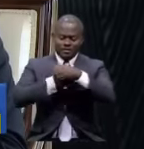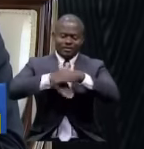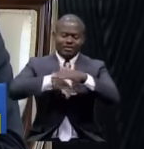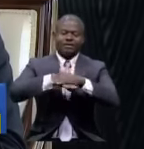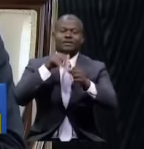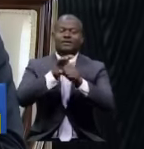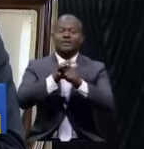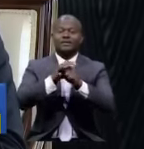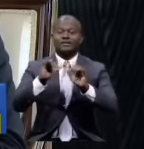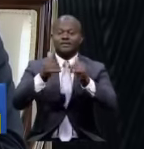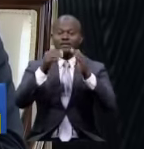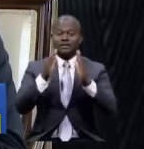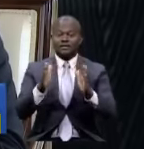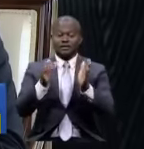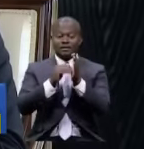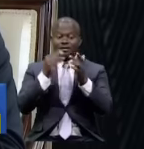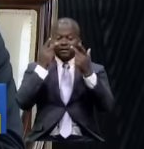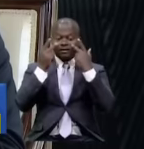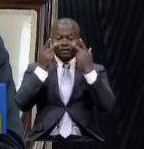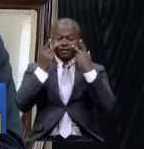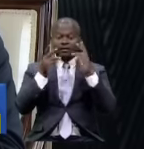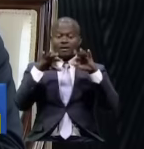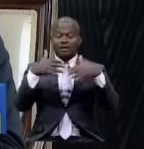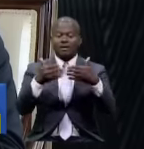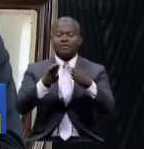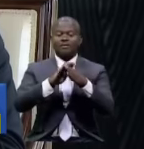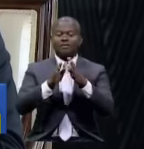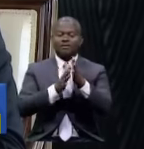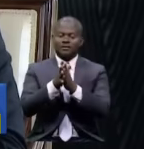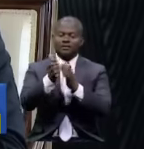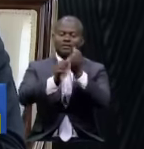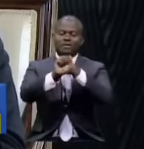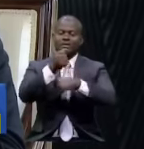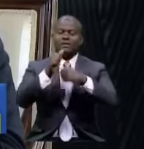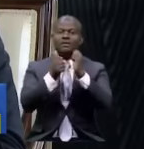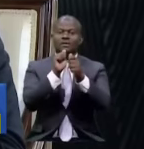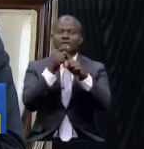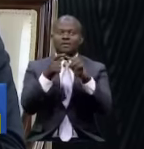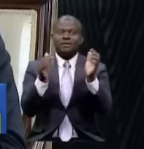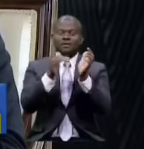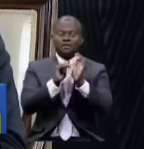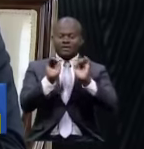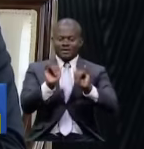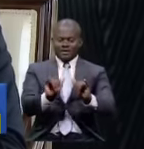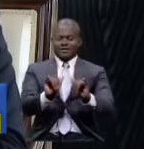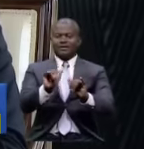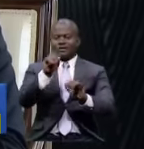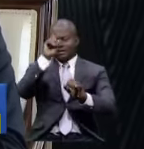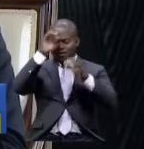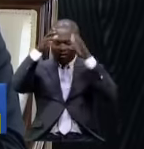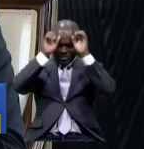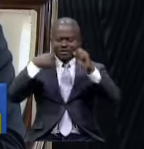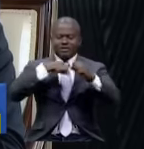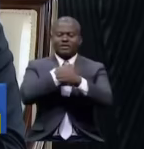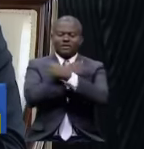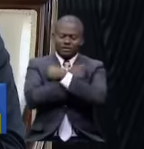n'urukundo bakunda umupira w'amaguru n'imikino banareba rero n'ishoramari irimo rijya mu bikorwa bya siporo ariko nane bagasigarana ikibazo ko perezida